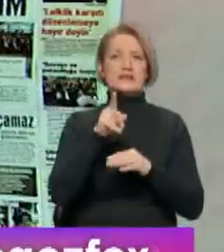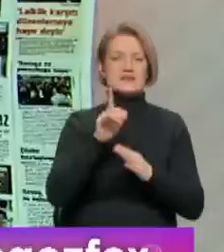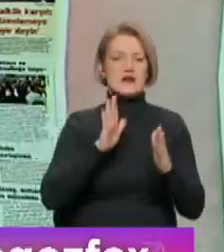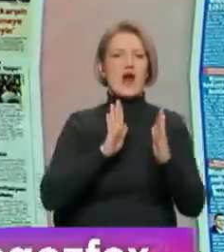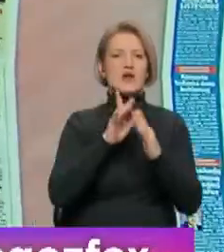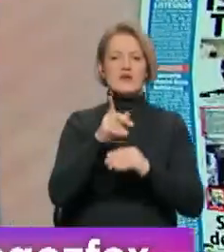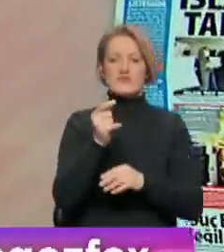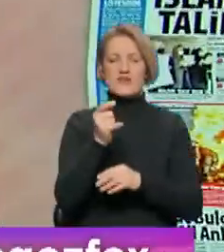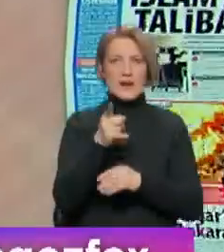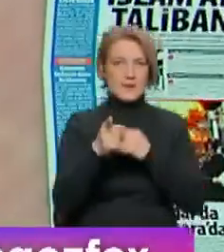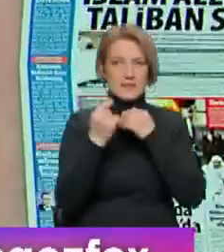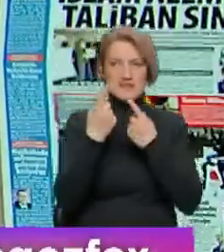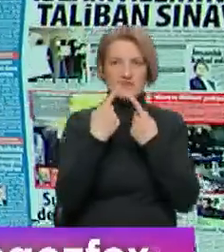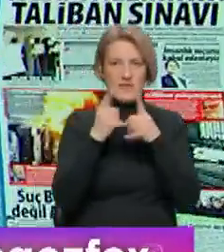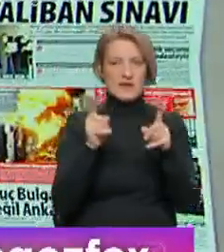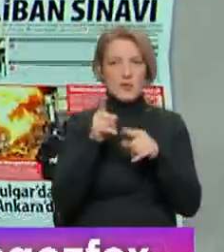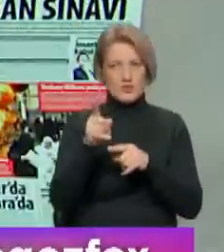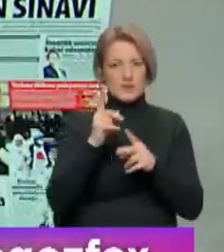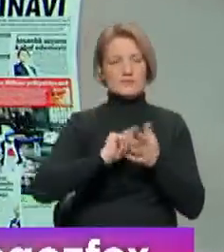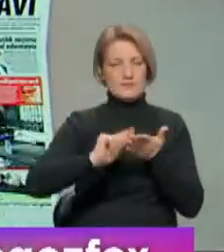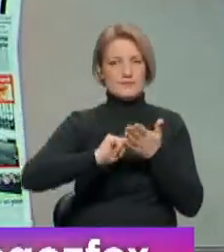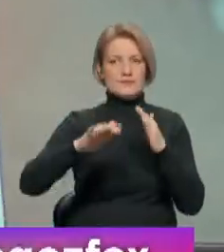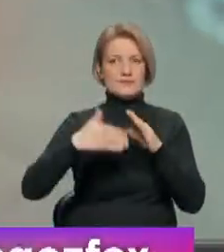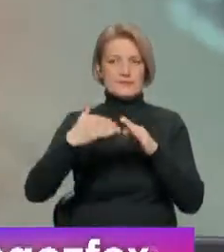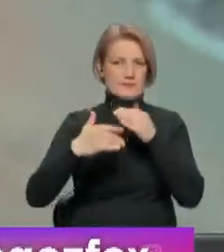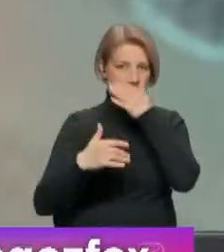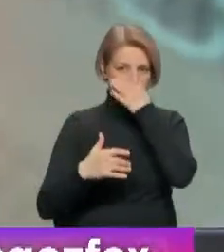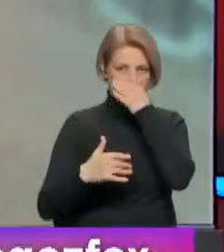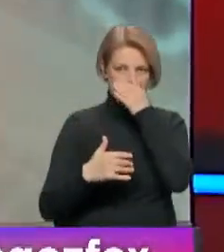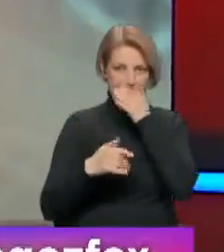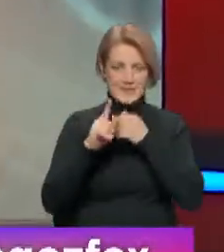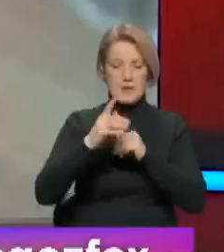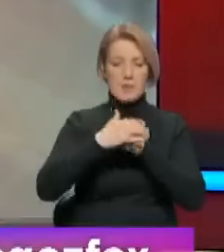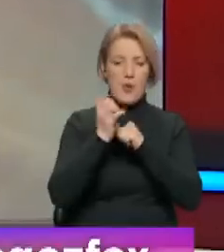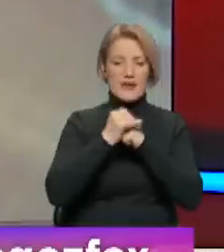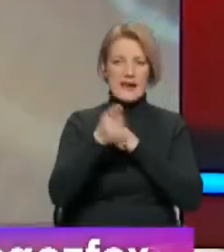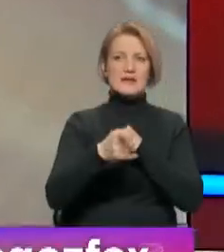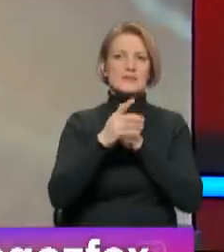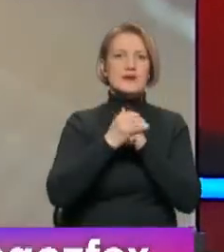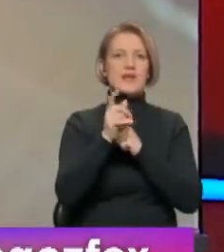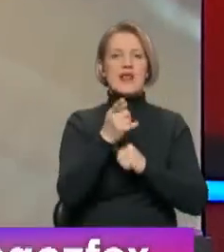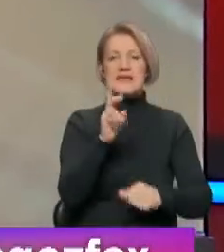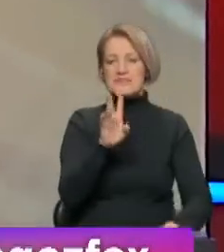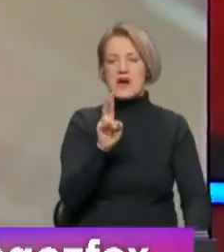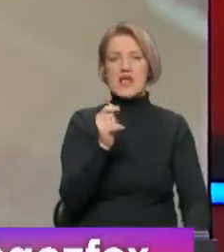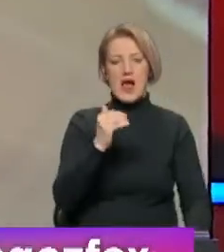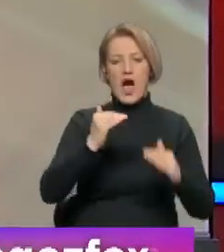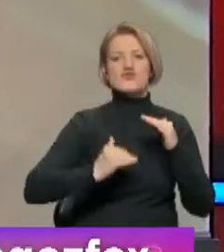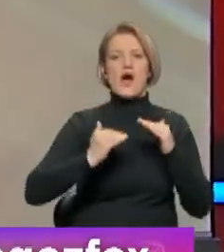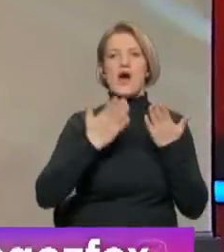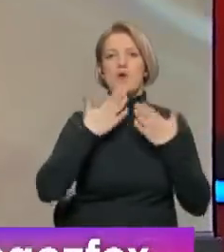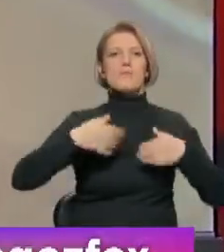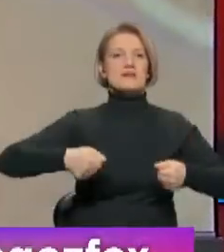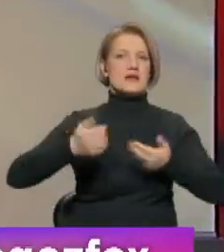karşılaştığınız rakamlar biraz daha farklı ise onu da yazıp gönderin bizlere portakal mandalina 25 liradan aşağı yok